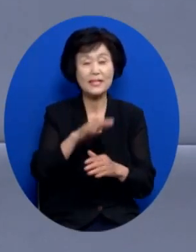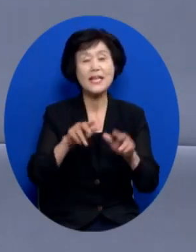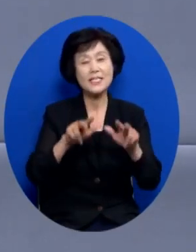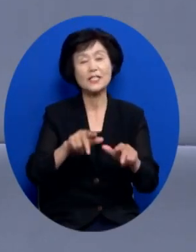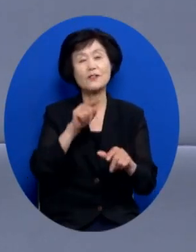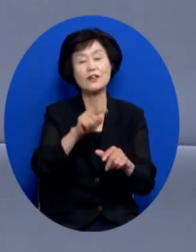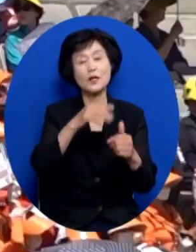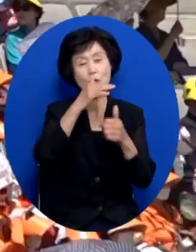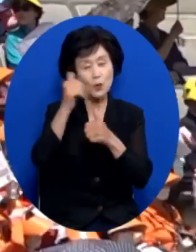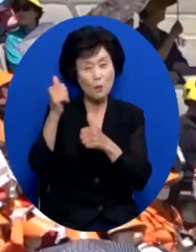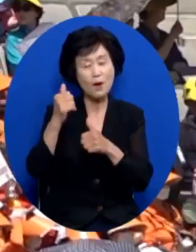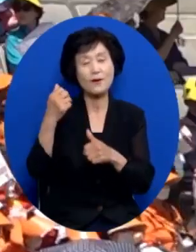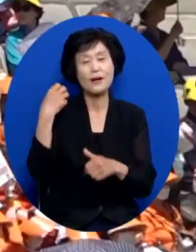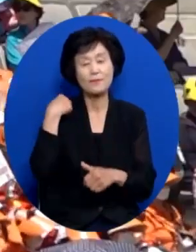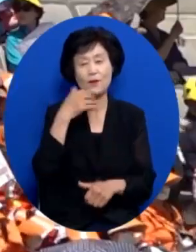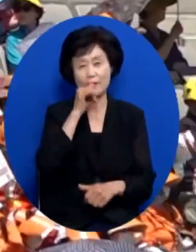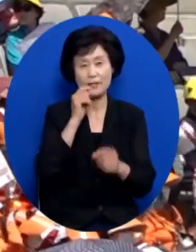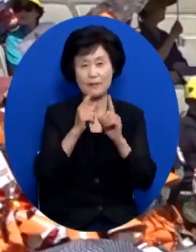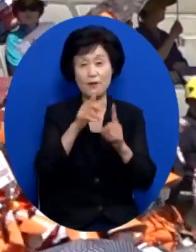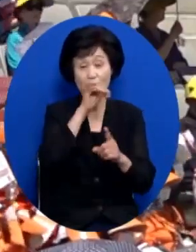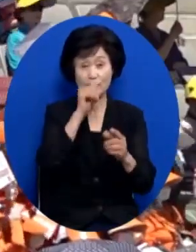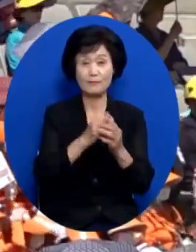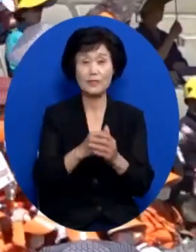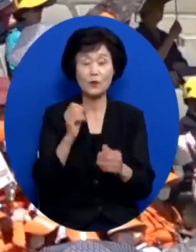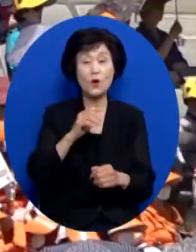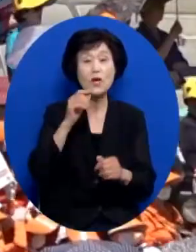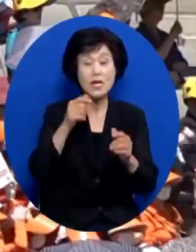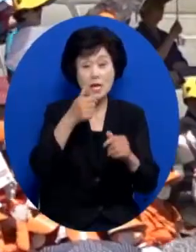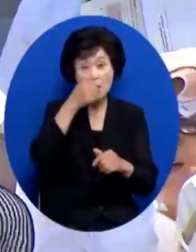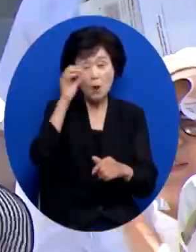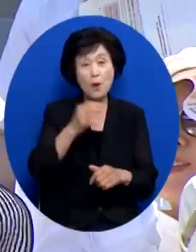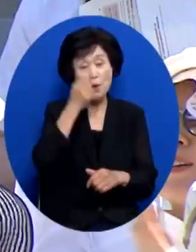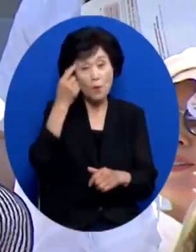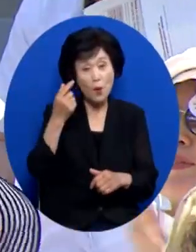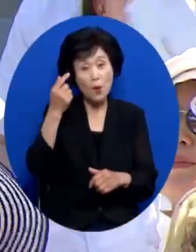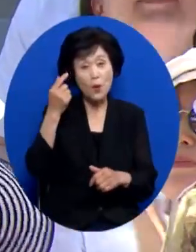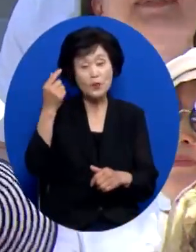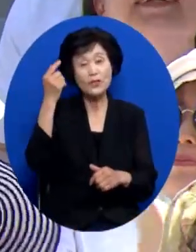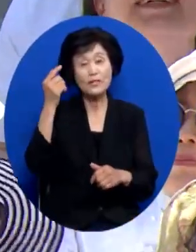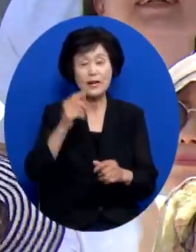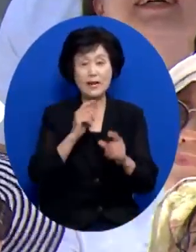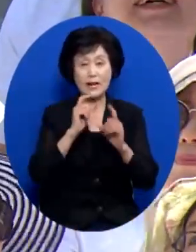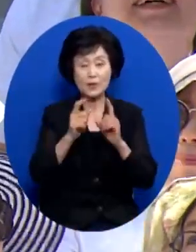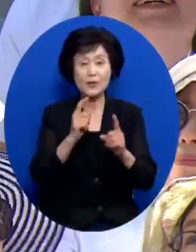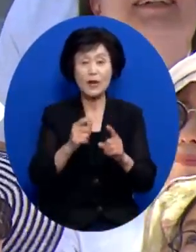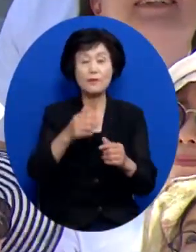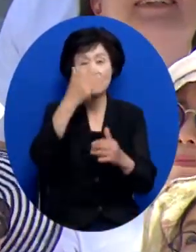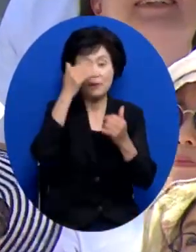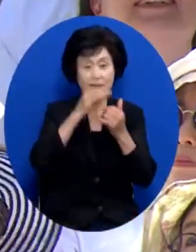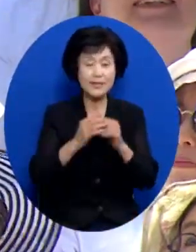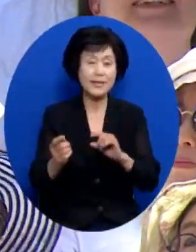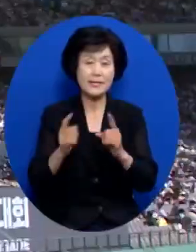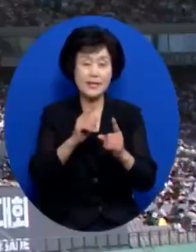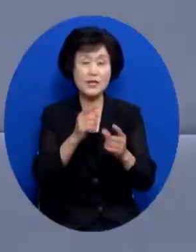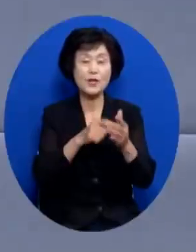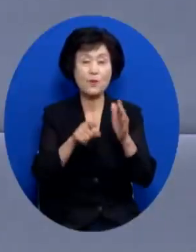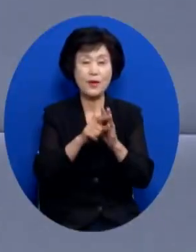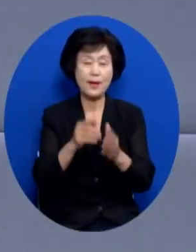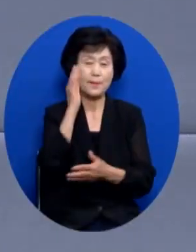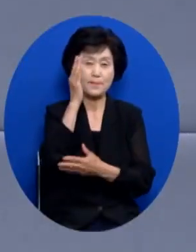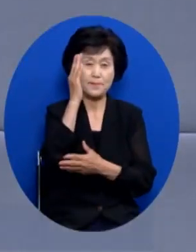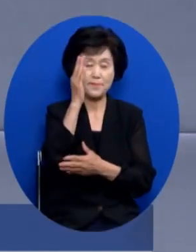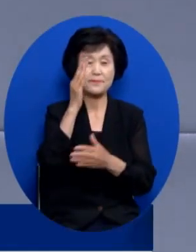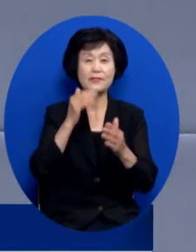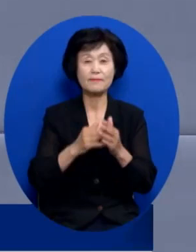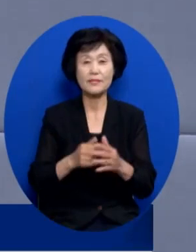전했습니다. 또 복음과 기도 성령 운동을 강조하면서 신앙 계승을 통해 다음 세대를 살려야 한다고 외쳤습니다.